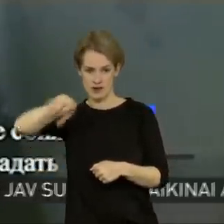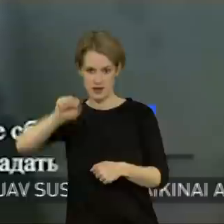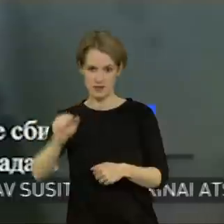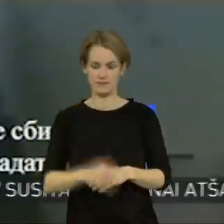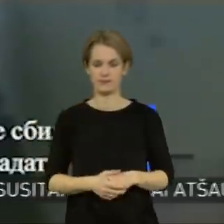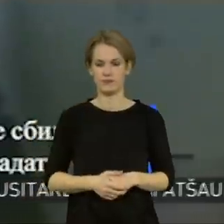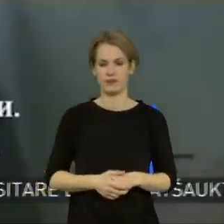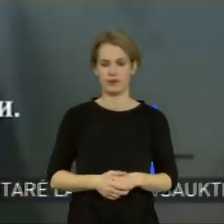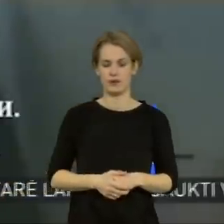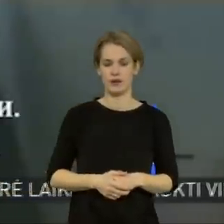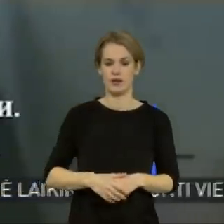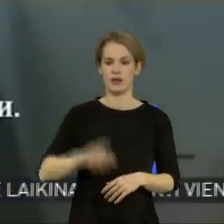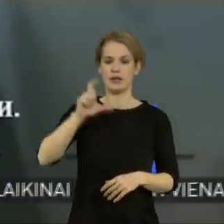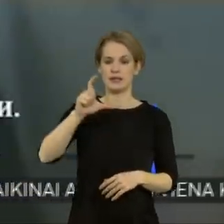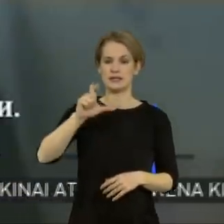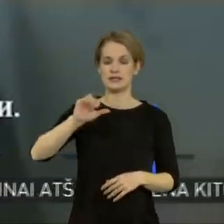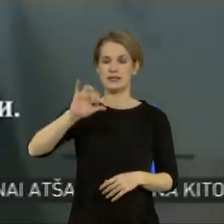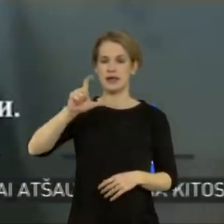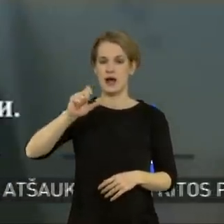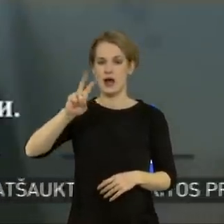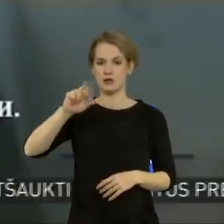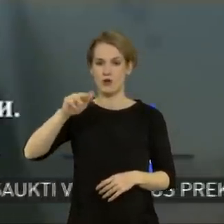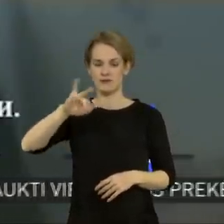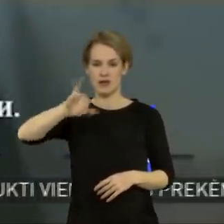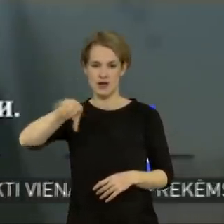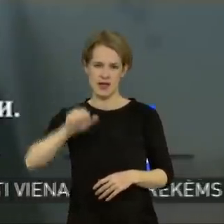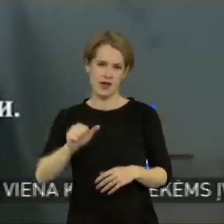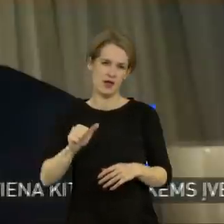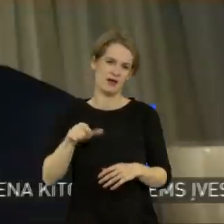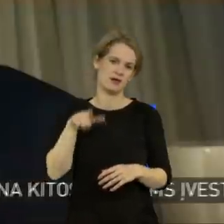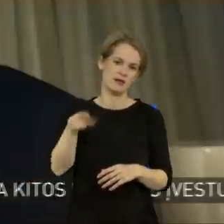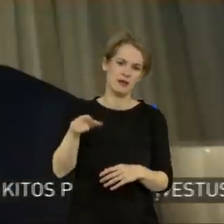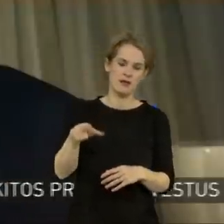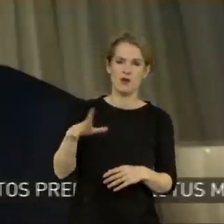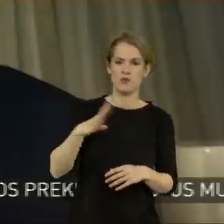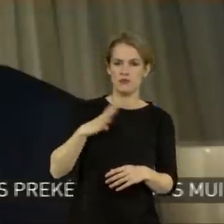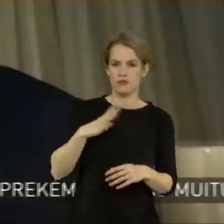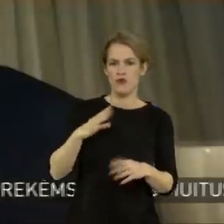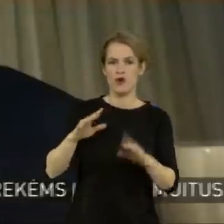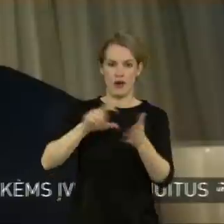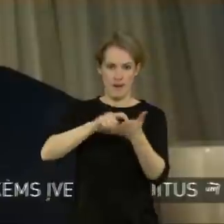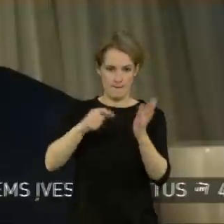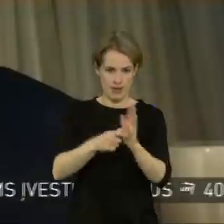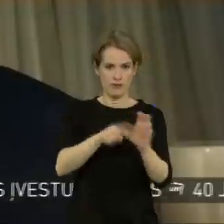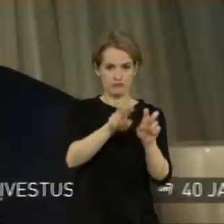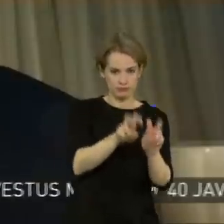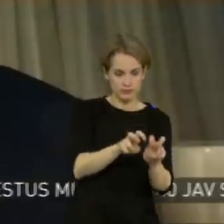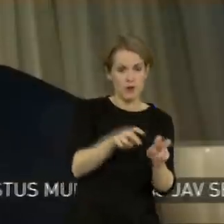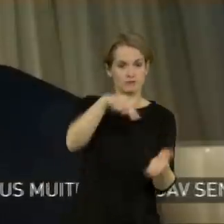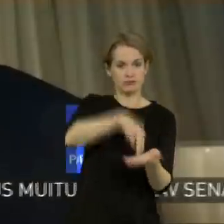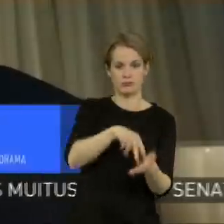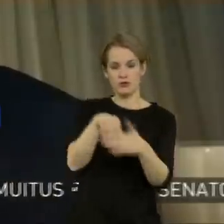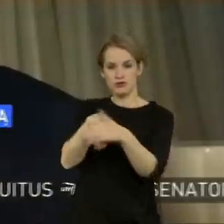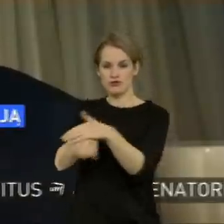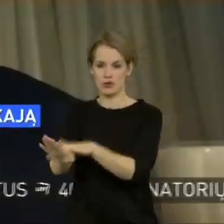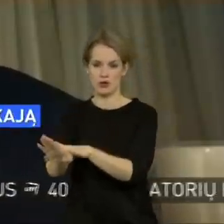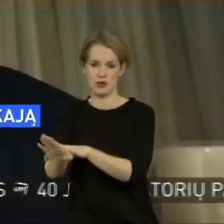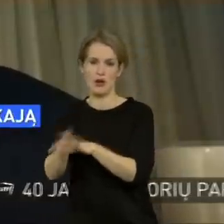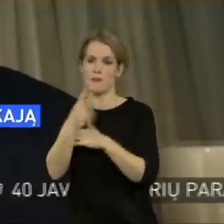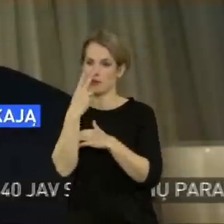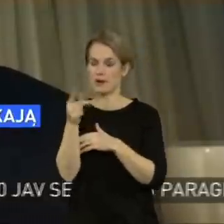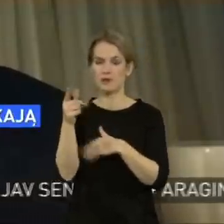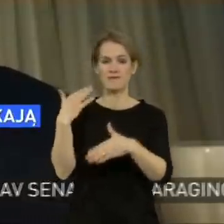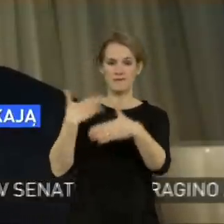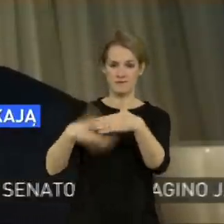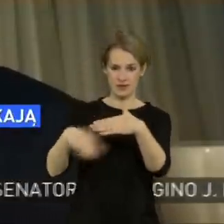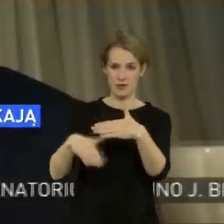Svetlana Cichanouskaja, kai buvo kalbama apie kažkokį pasipriešinimą jėga, išėjo iš kambario. Be to matome, kad ten nuolatiniai karpimai kas